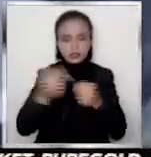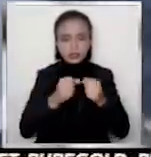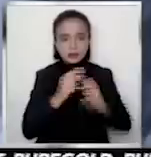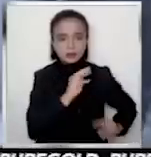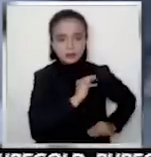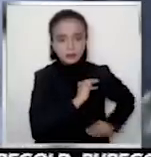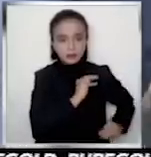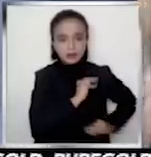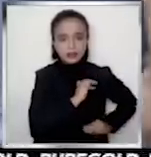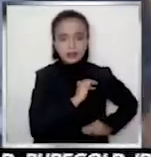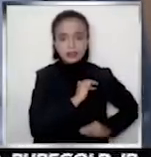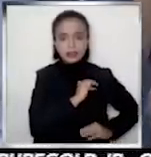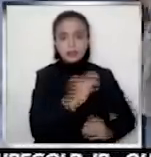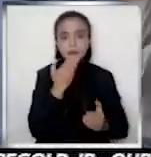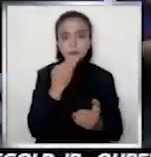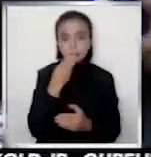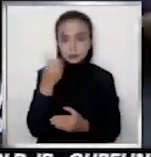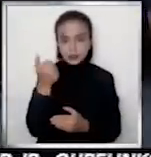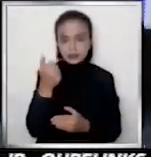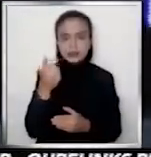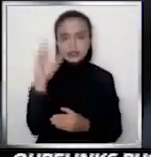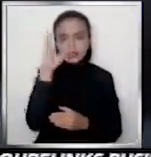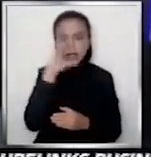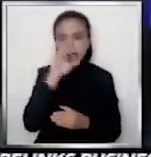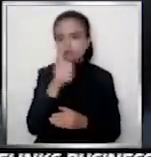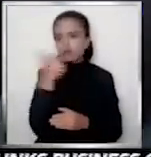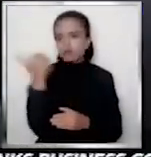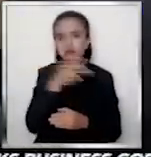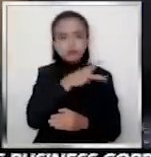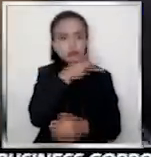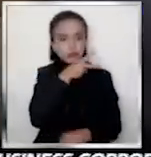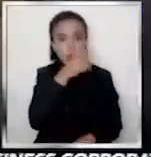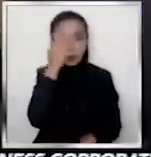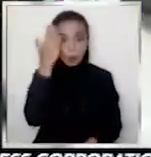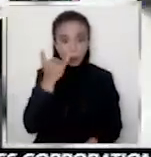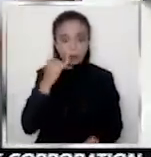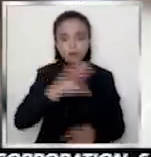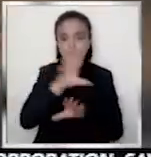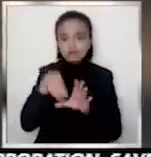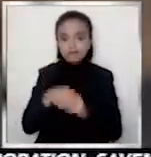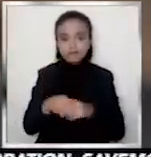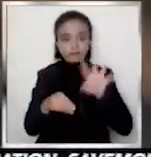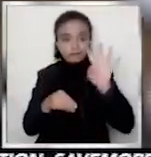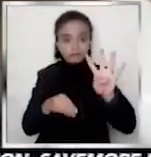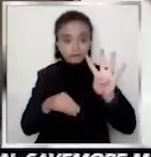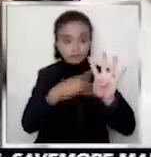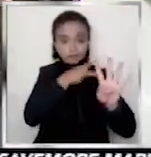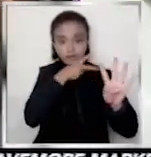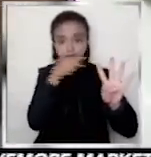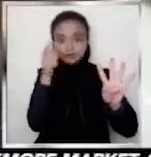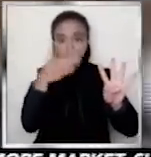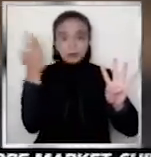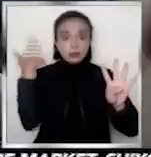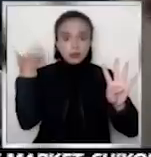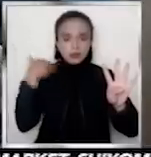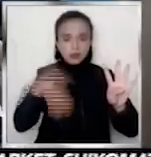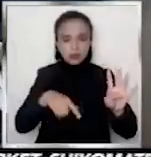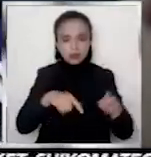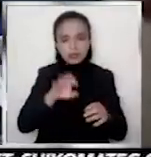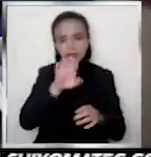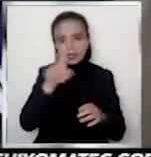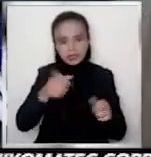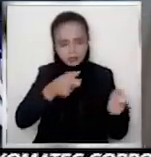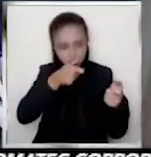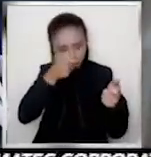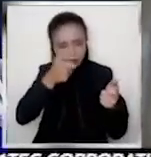Mabuti na raw handa sa manhunt sa iba pang suspect, lalo't kabilang sa apat na unang inaresto ay isang dating sniper ng AFP. Dahil meron